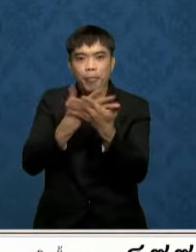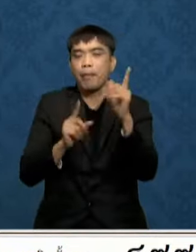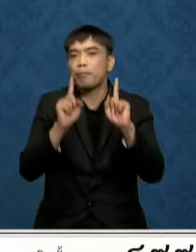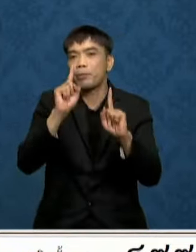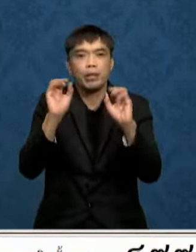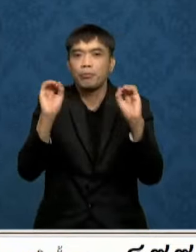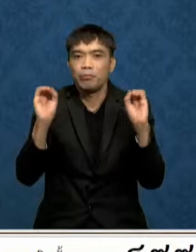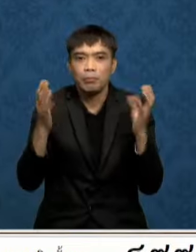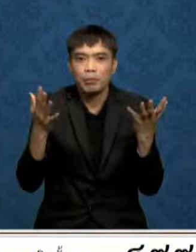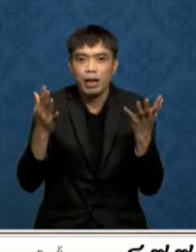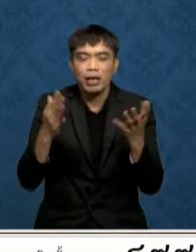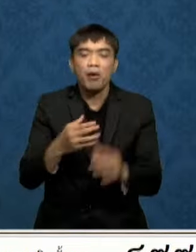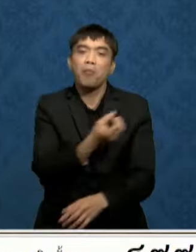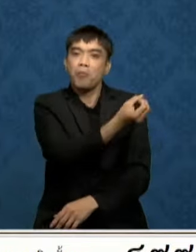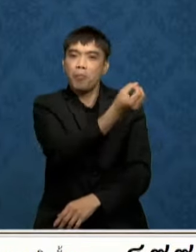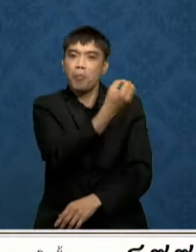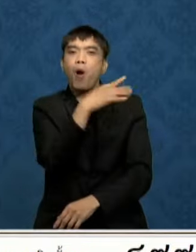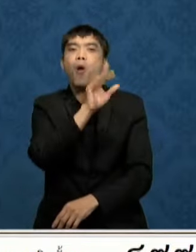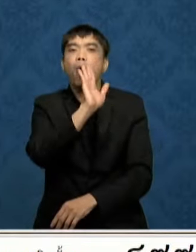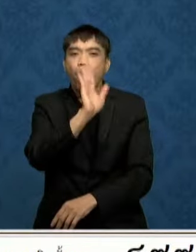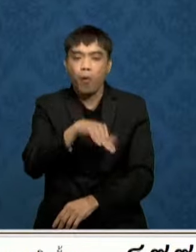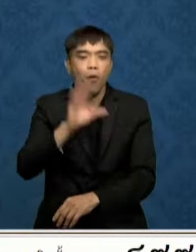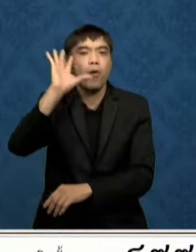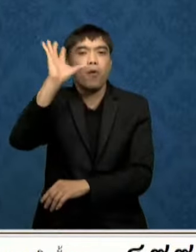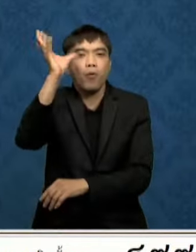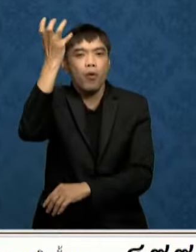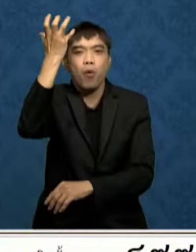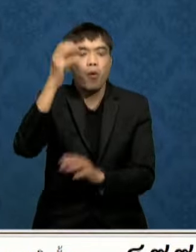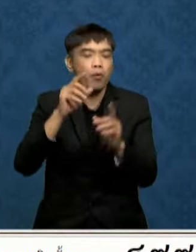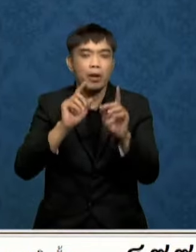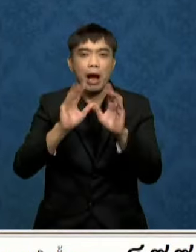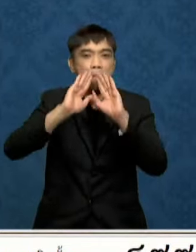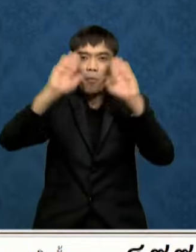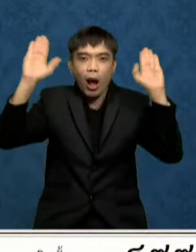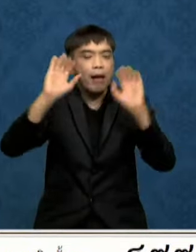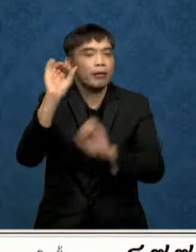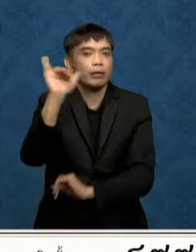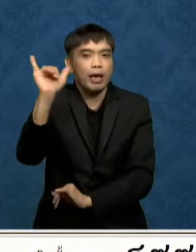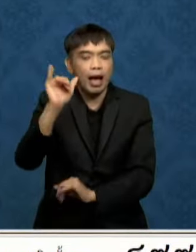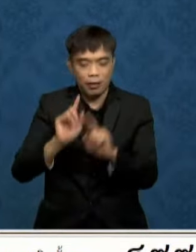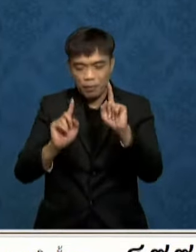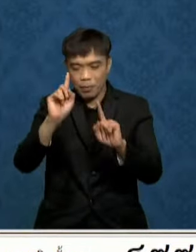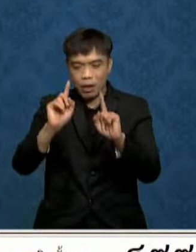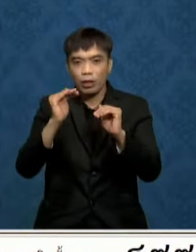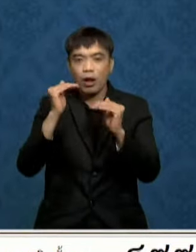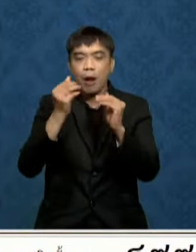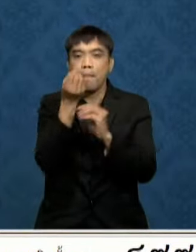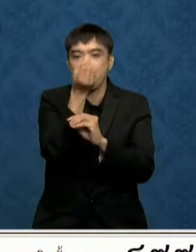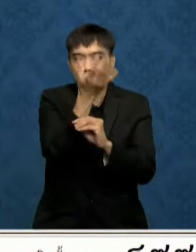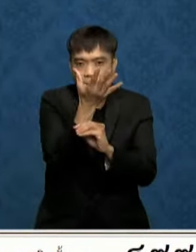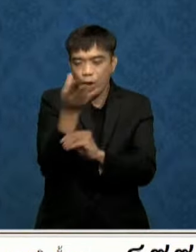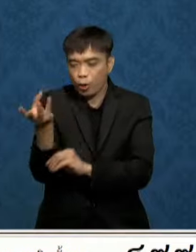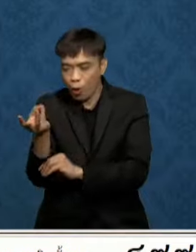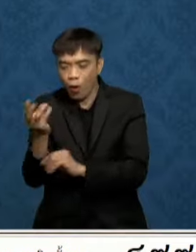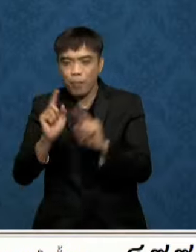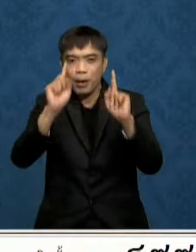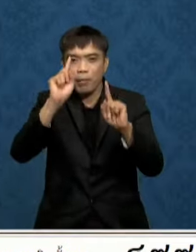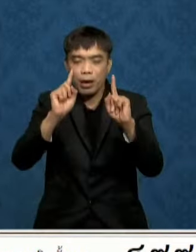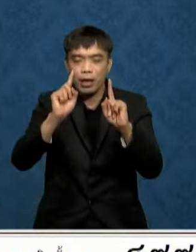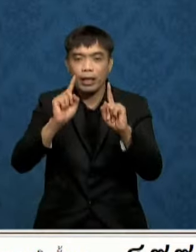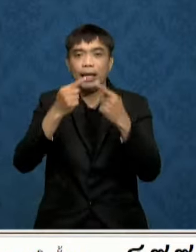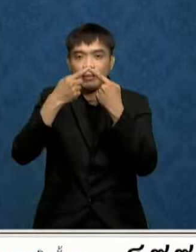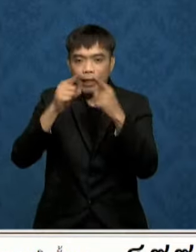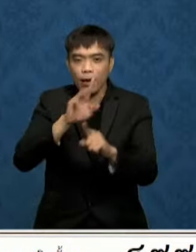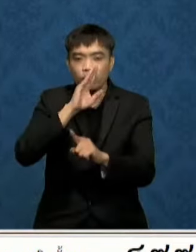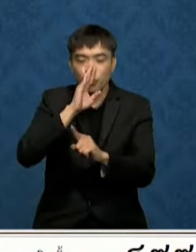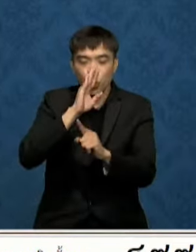ไม่รู้ว่าจะประมาณการยังไงแต่ว่าเราสามารถที่จะประเมินขั้นต่ำขั้นสูงกันได้อยู่แล้วถ้าโครงการนี้มันมีการประประเมินอย่างรอบคอบ